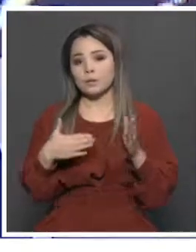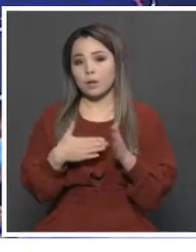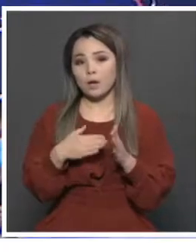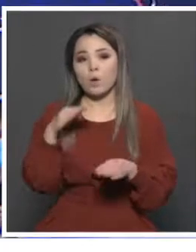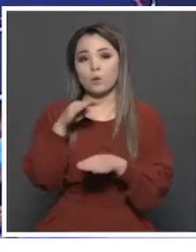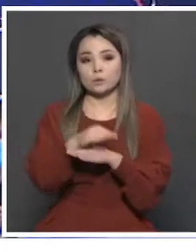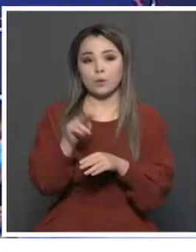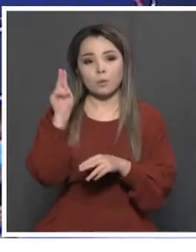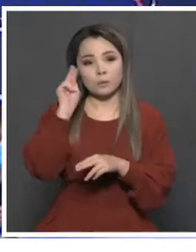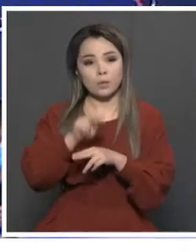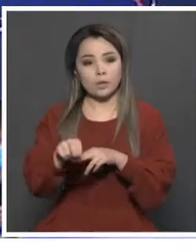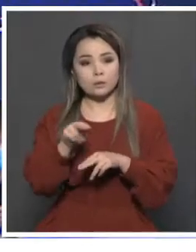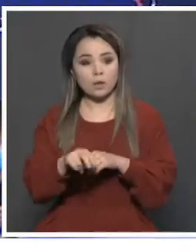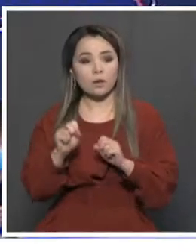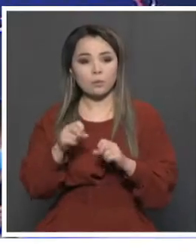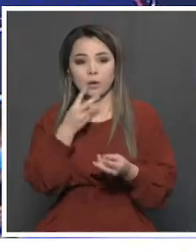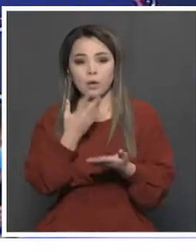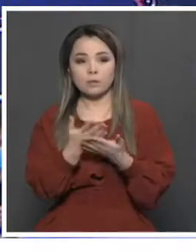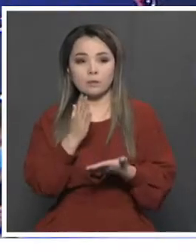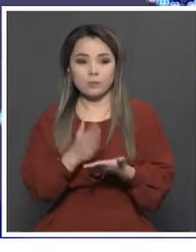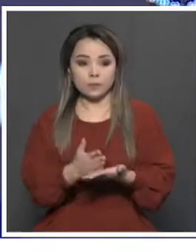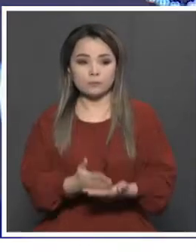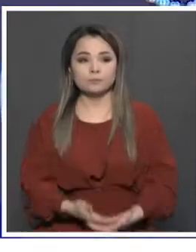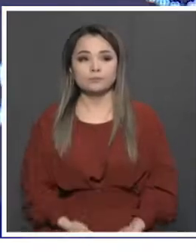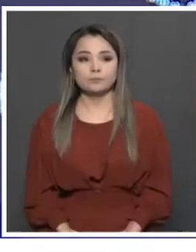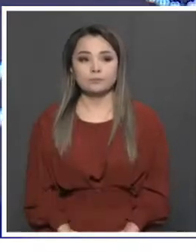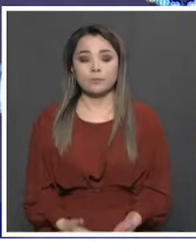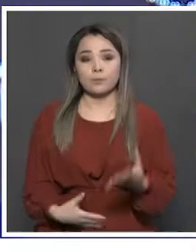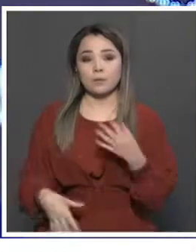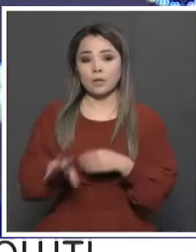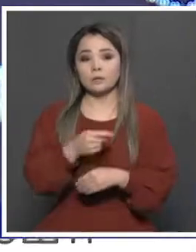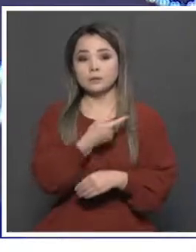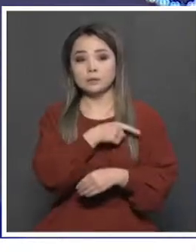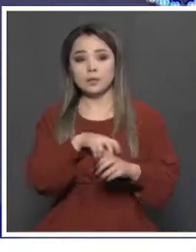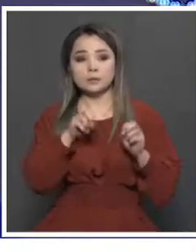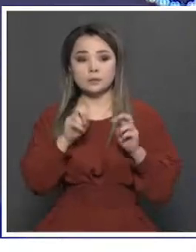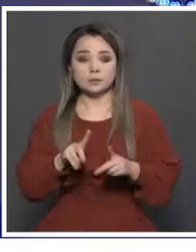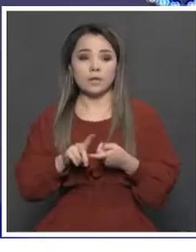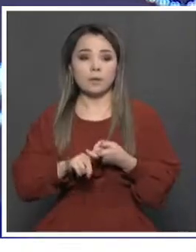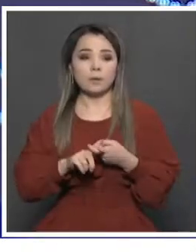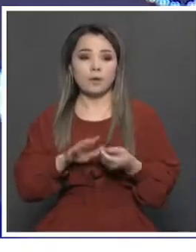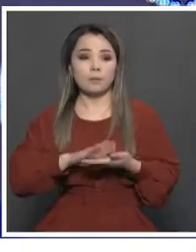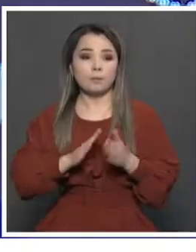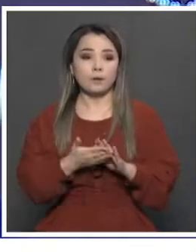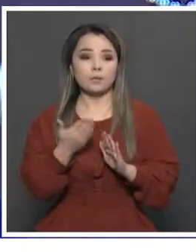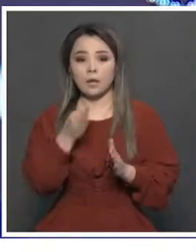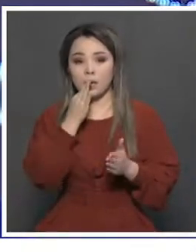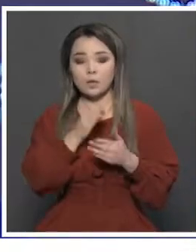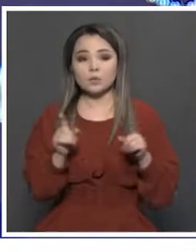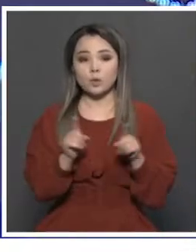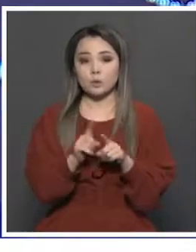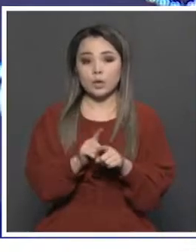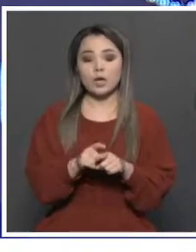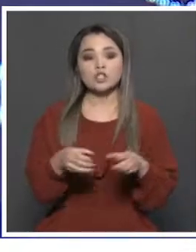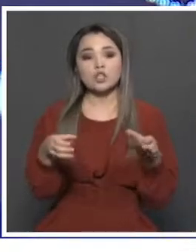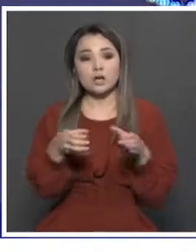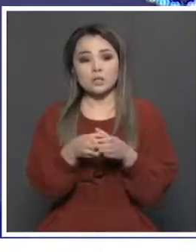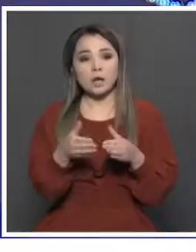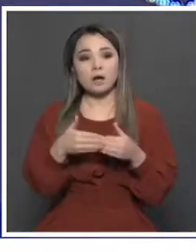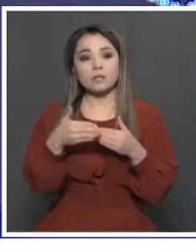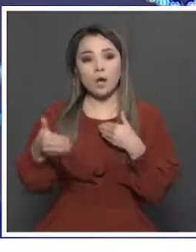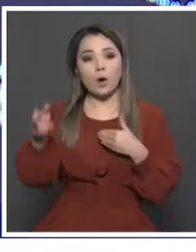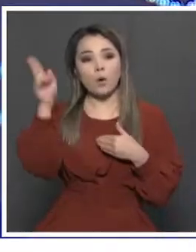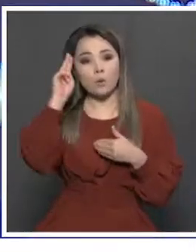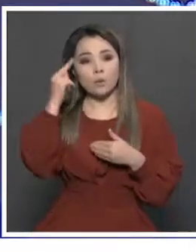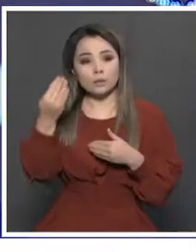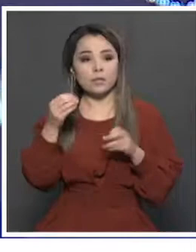қосымша сабақтар өткізу қарастырылған. Өңірдегі санитарлық эпидемиологиялық жағдайларға байланысты штаттық немесе қашықтан